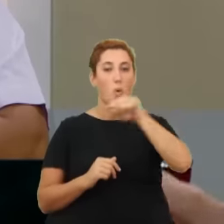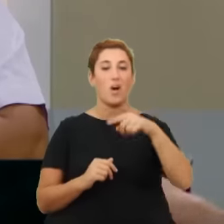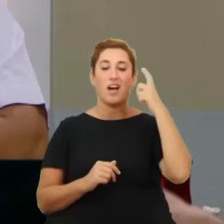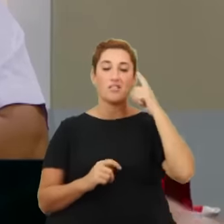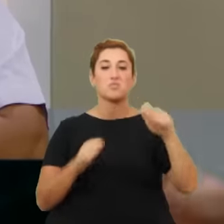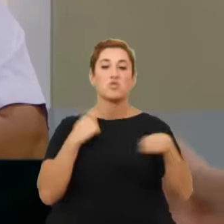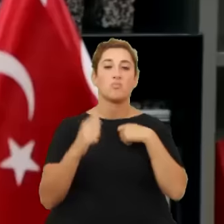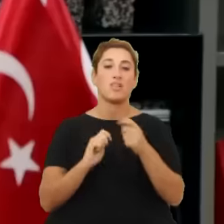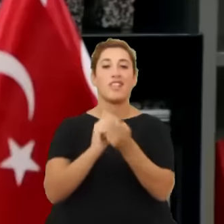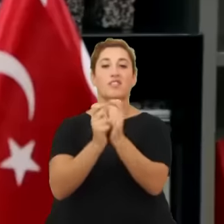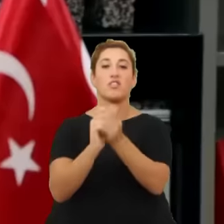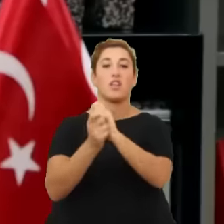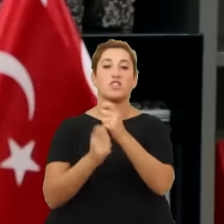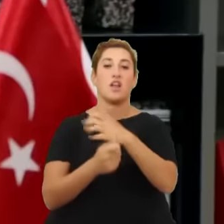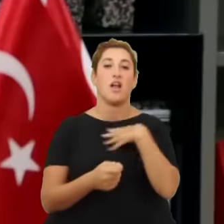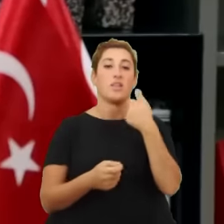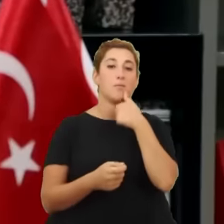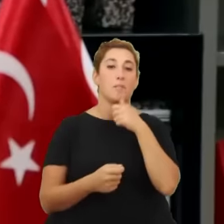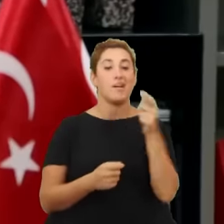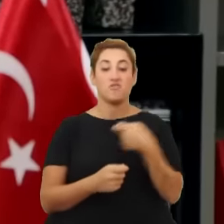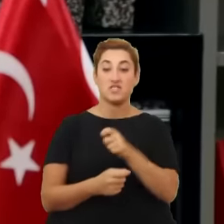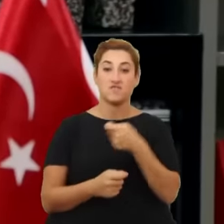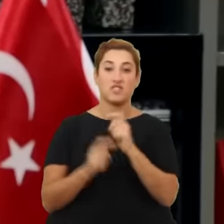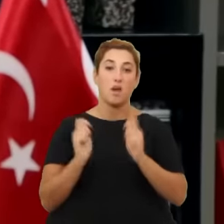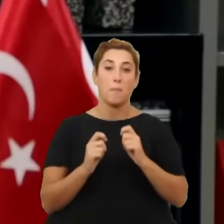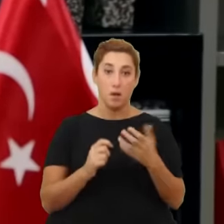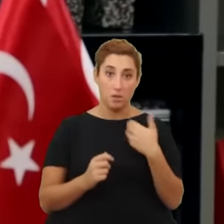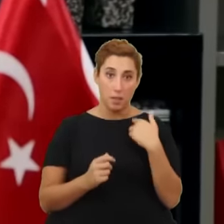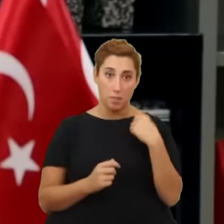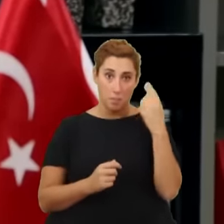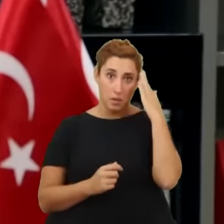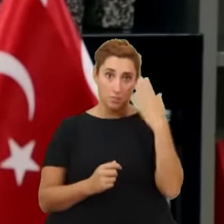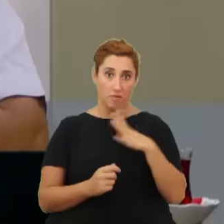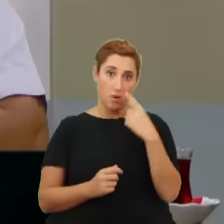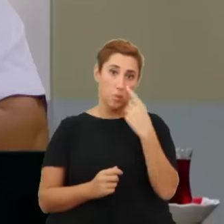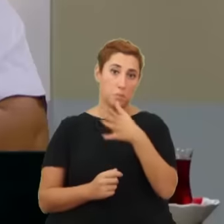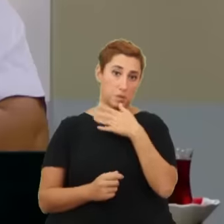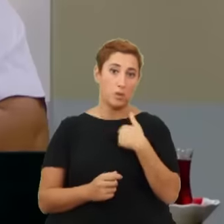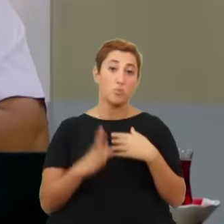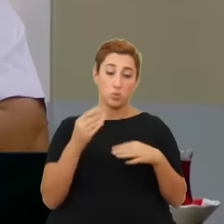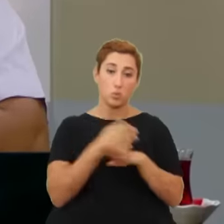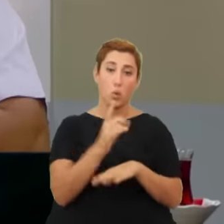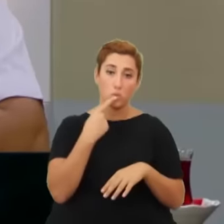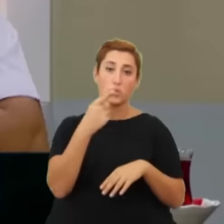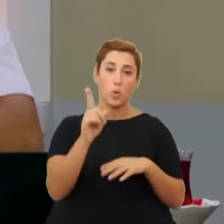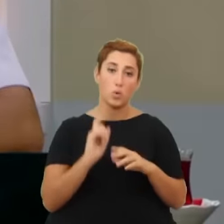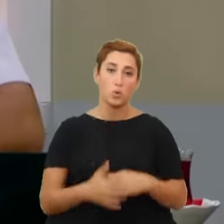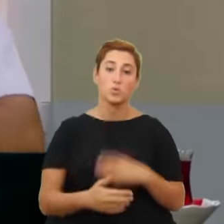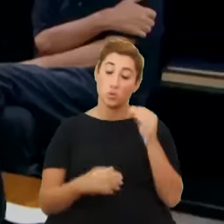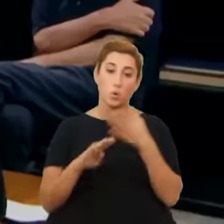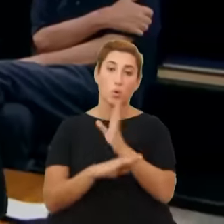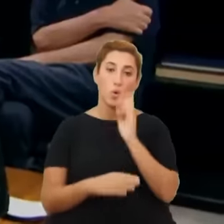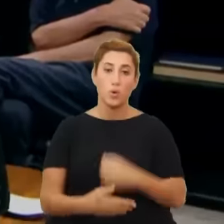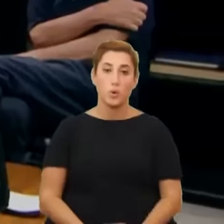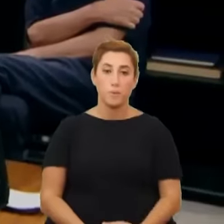böyle kafasına girer, aklını çeler, anasına babasına karşı da kışkırtırlar. İşte benim başımda abiciğim, biliyorum. Çok doğru söylüyorsun Mehmet ya, çok